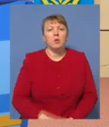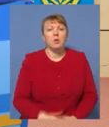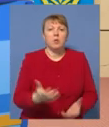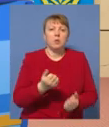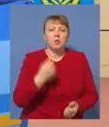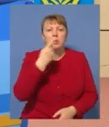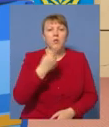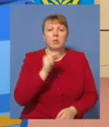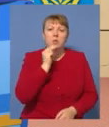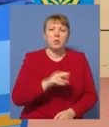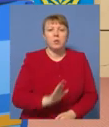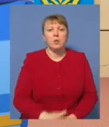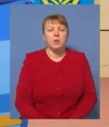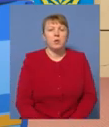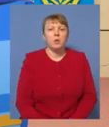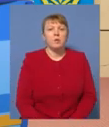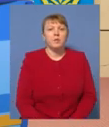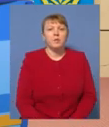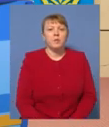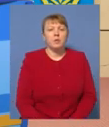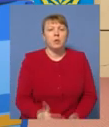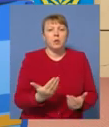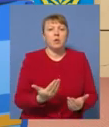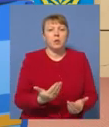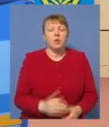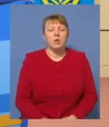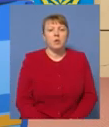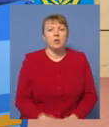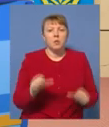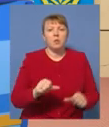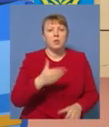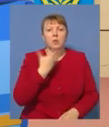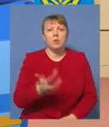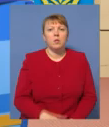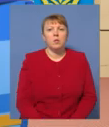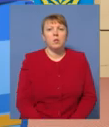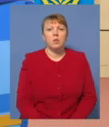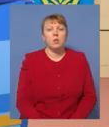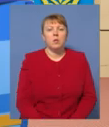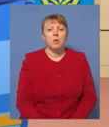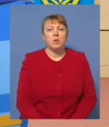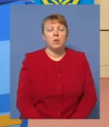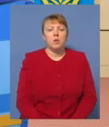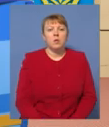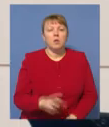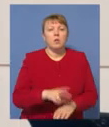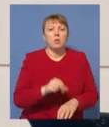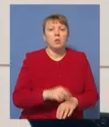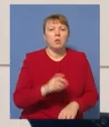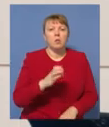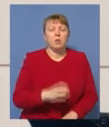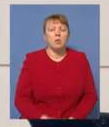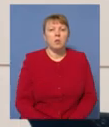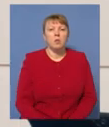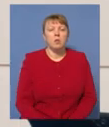признавать ему лицо подозреваемым, не признавать, а сейчас он такое право не имеет. Даже в уголовно-процессуальном кодексе